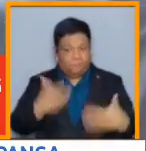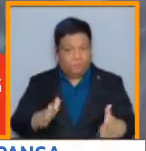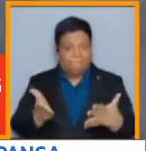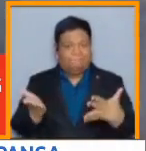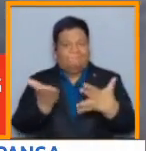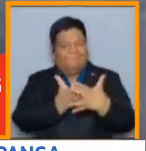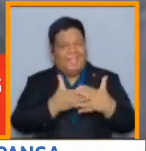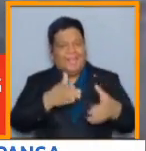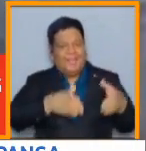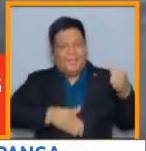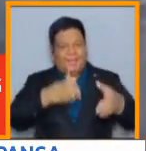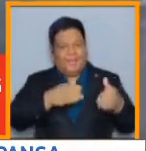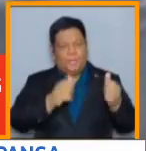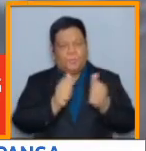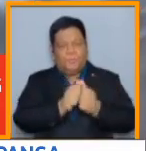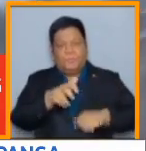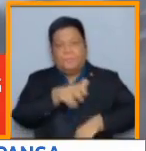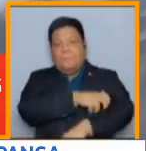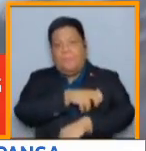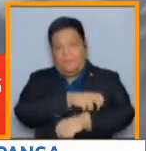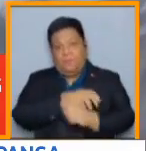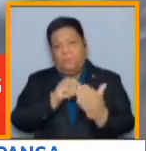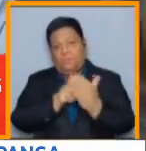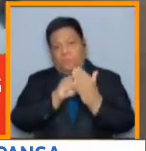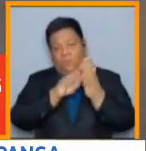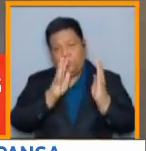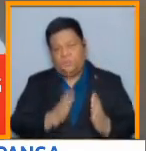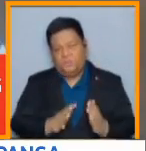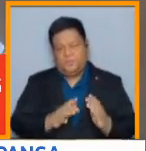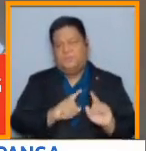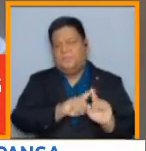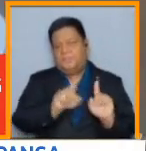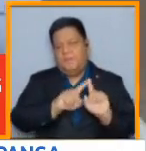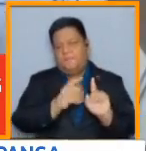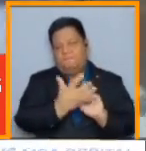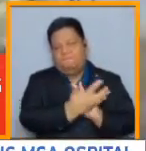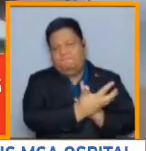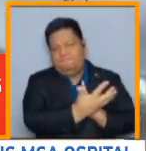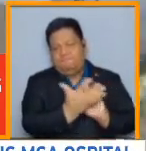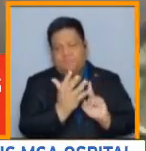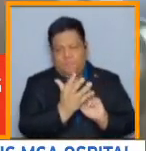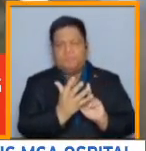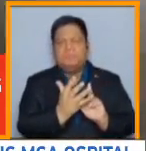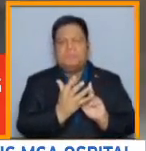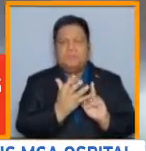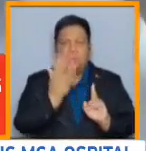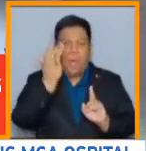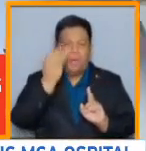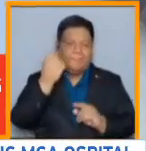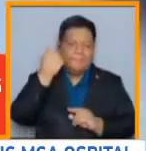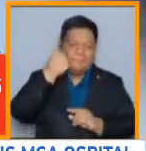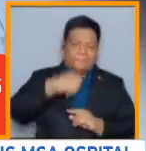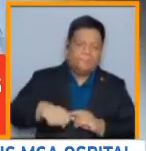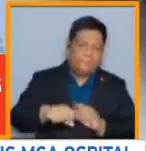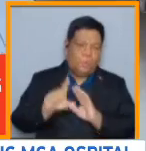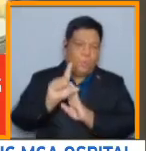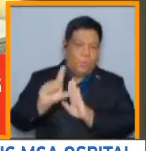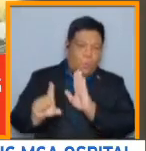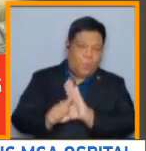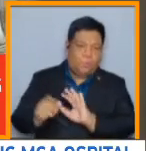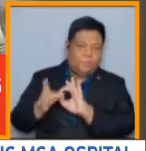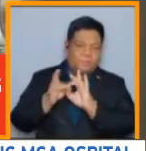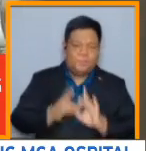nobyo at limang taga Berjaya Makati Hotel kaugnay sa paglabag sa RA 11332 o ang Mandatory Reporting